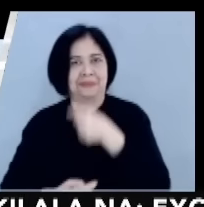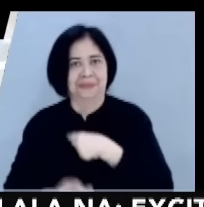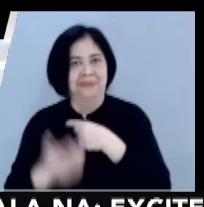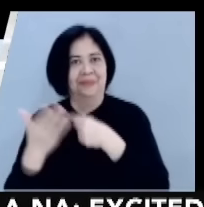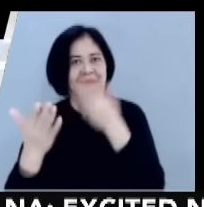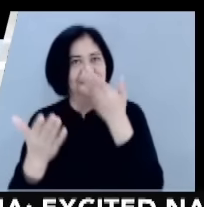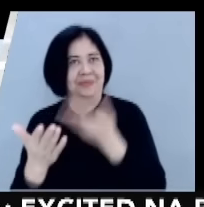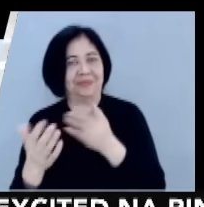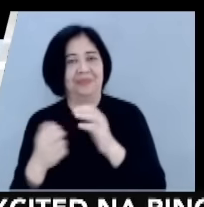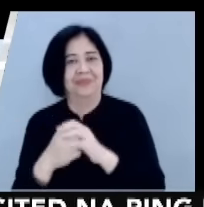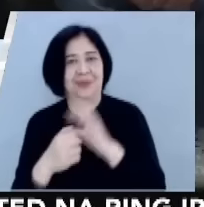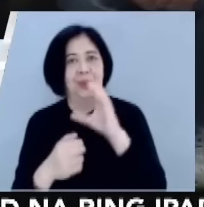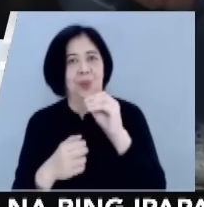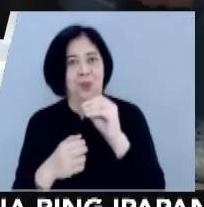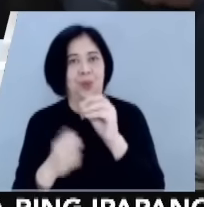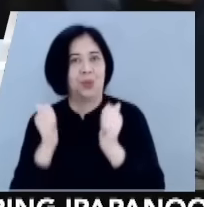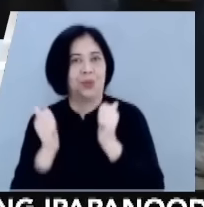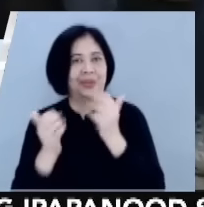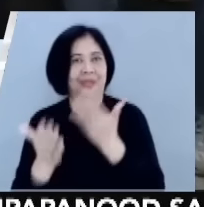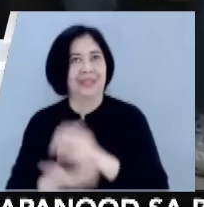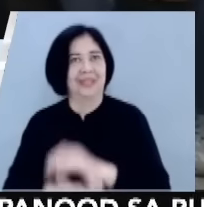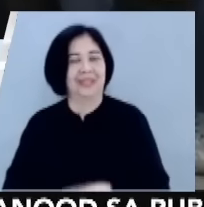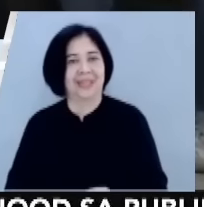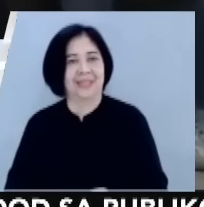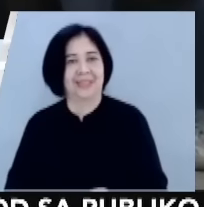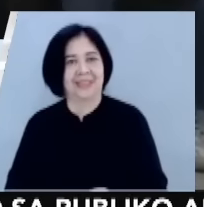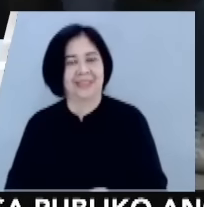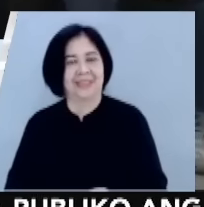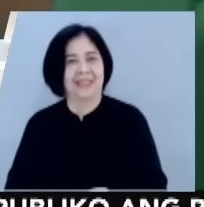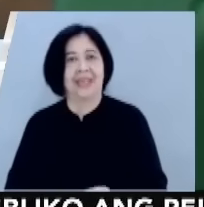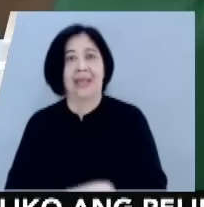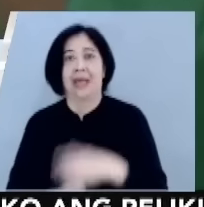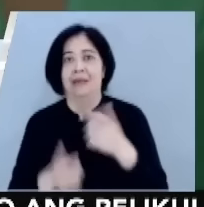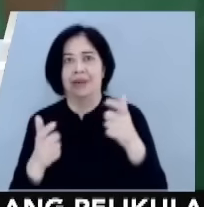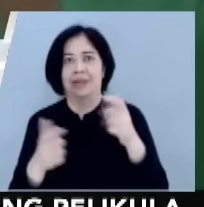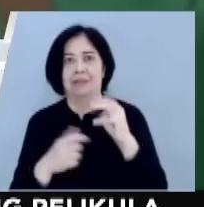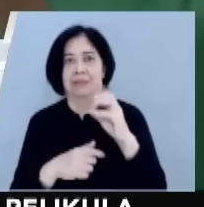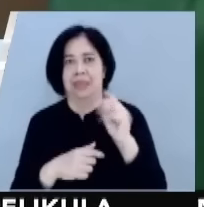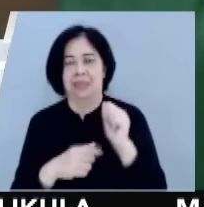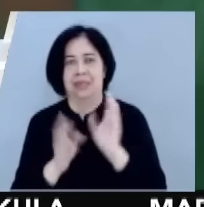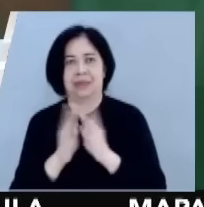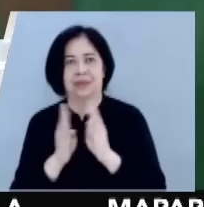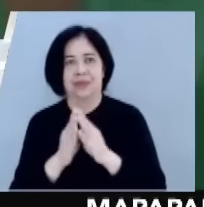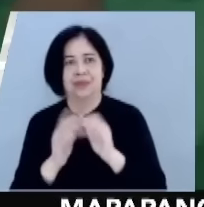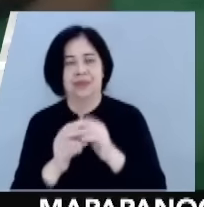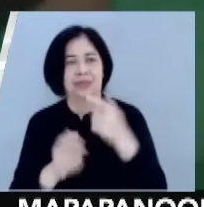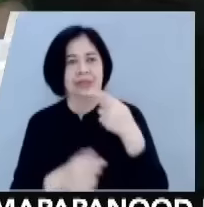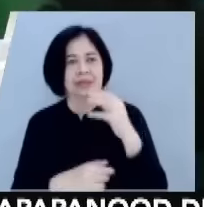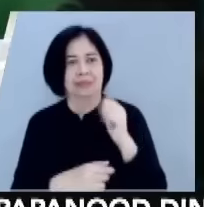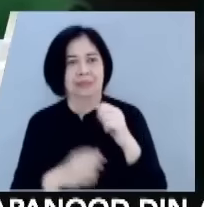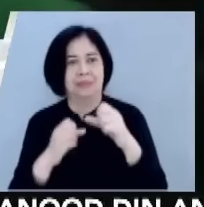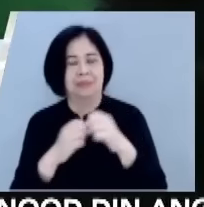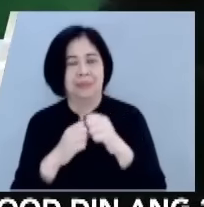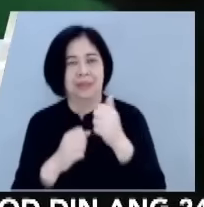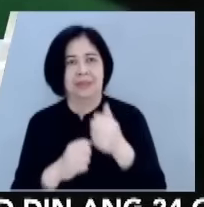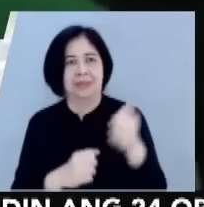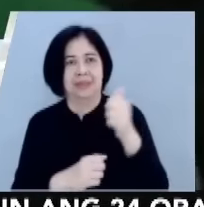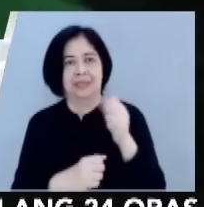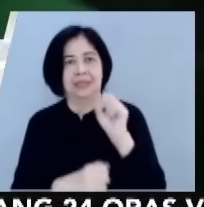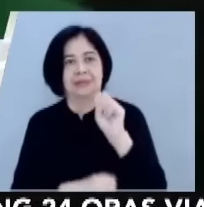kanyang co-star. Nasa Grand Media Conference rin sina GMA Network Incorporated Senior